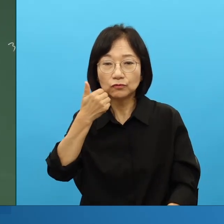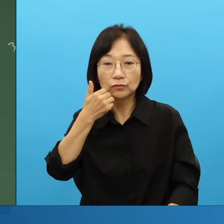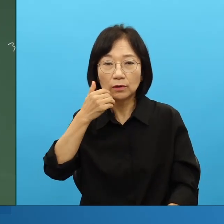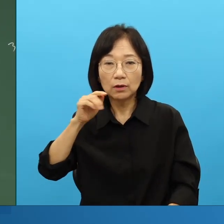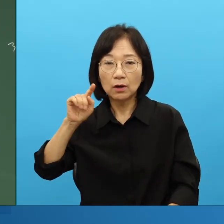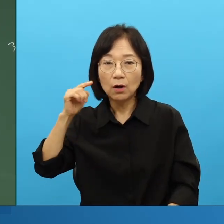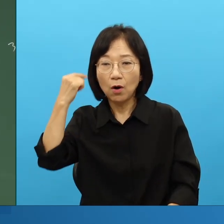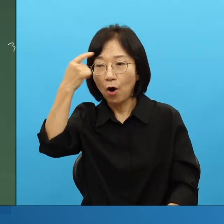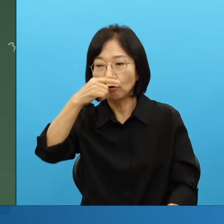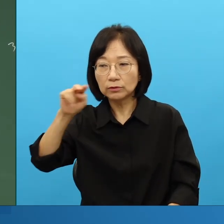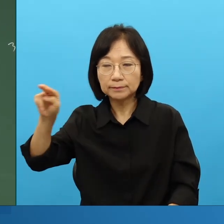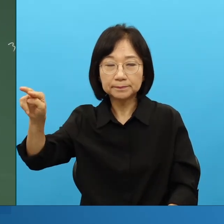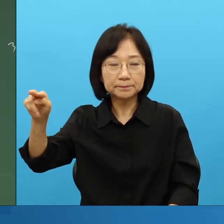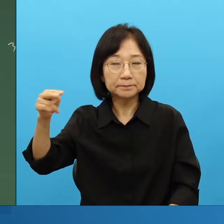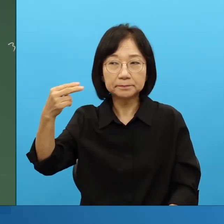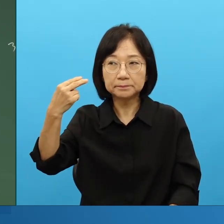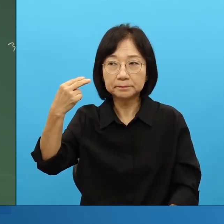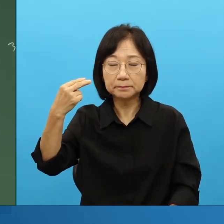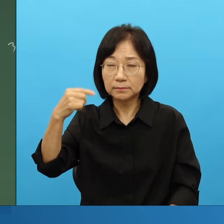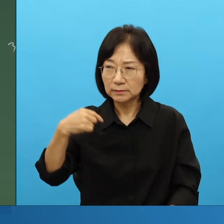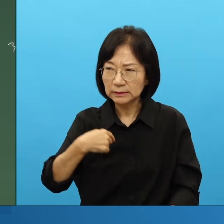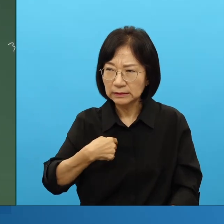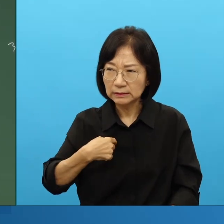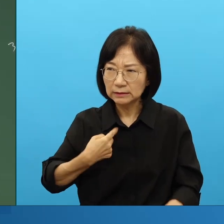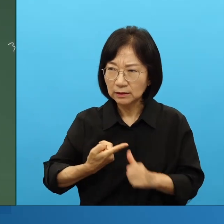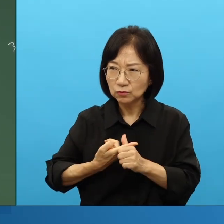완전히 죽이려고 째려보는 것처럼 보이고.